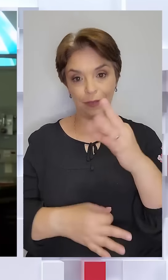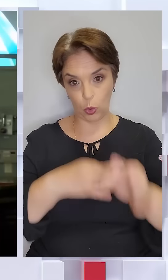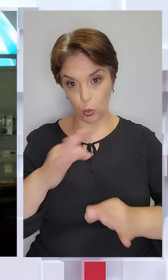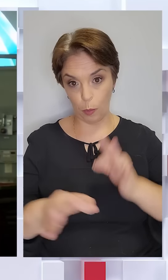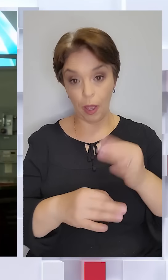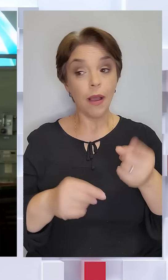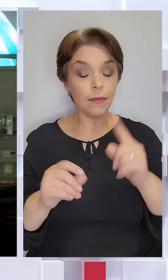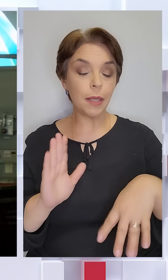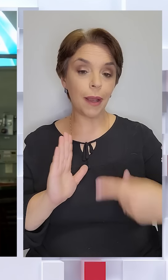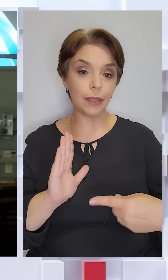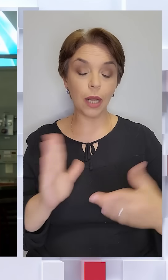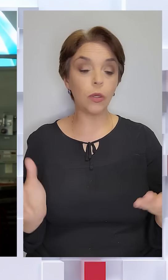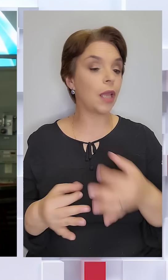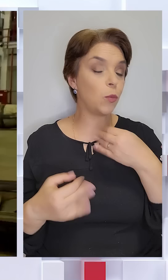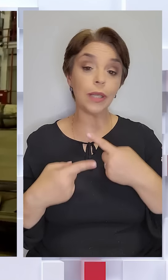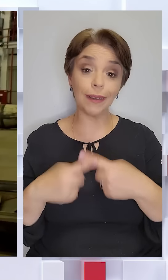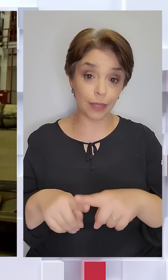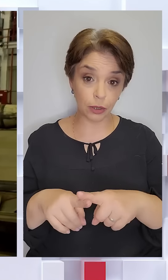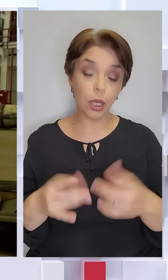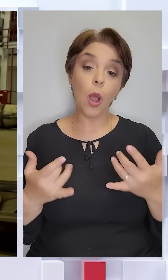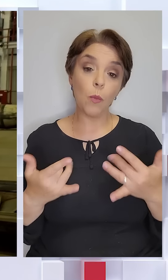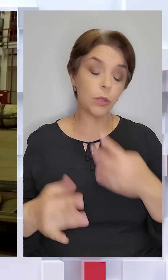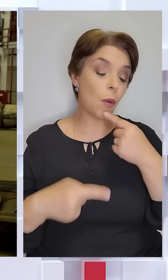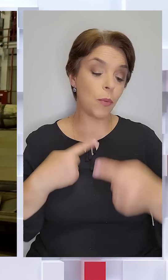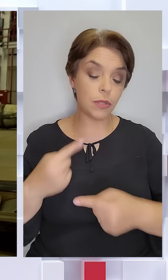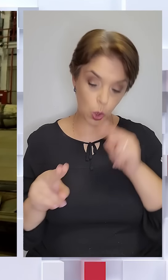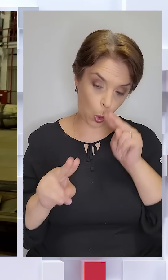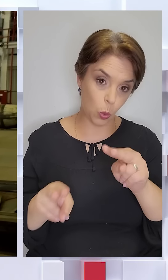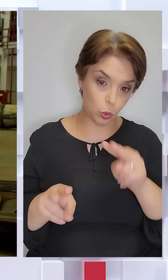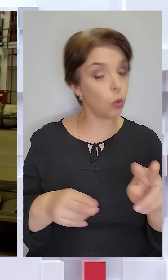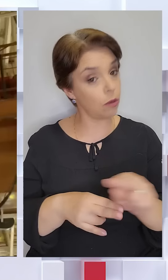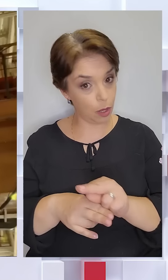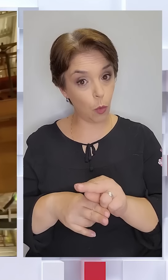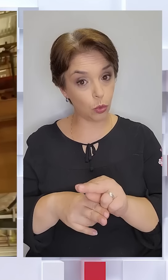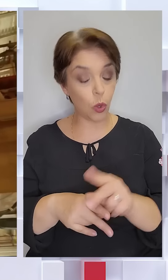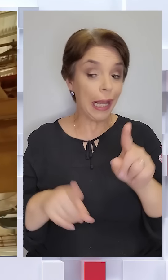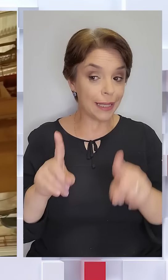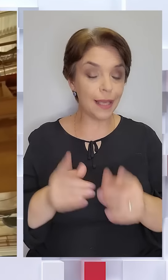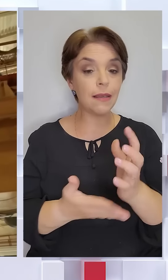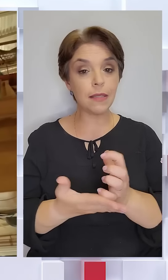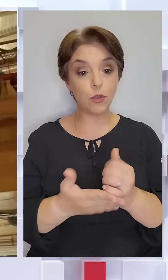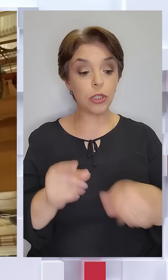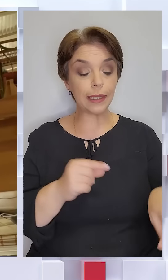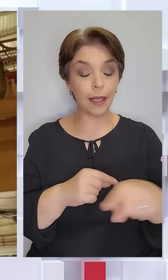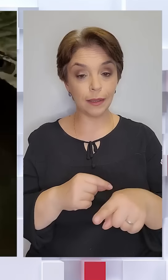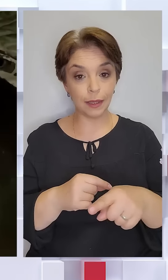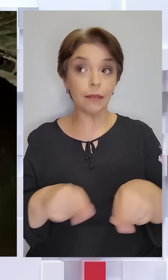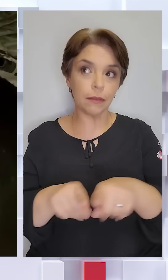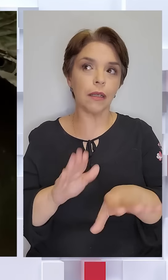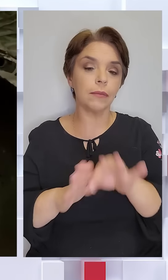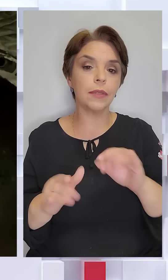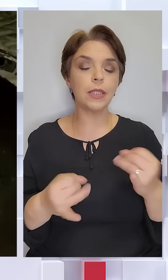2 доби. Втім, генератори, як і будь-яка техніка, потребують постійного контролю та ремонту. Деякі запчастини для них, так